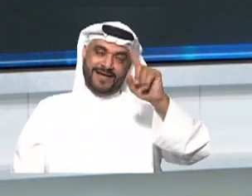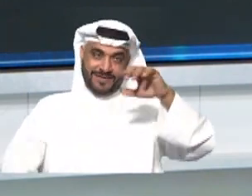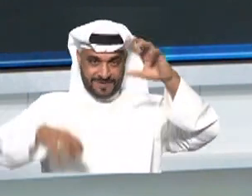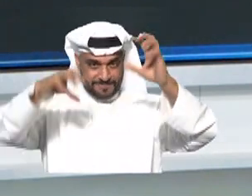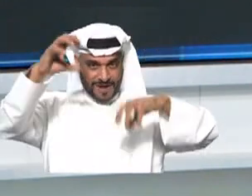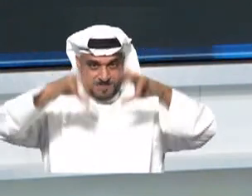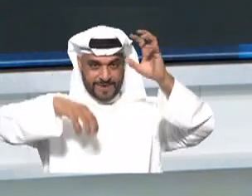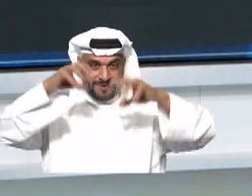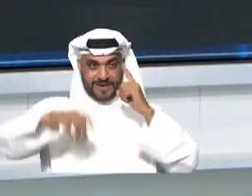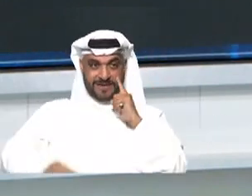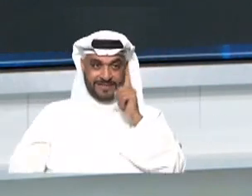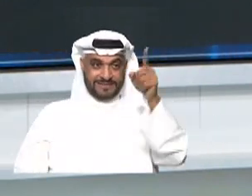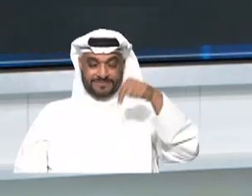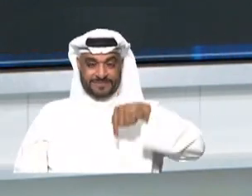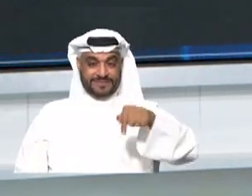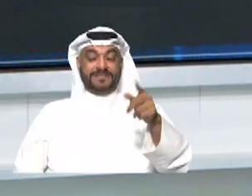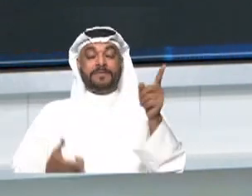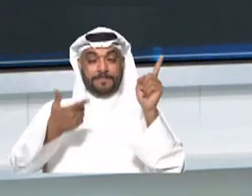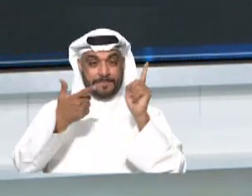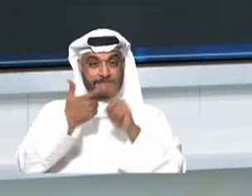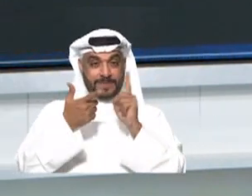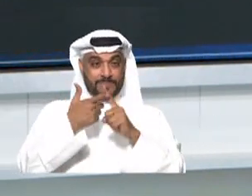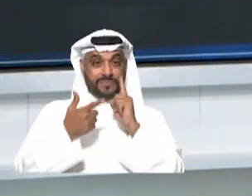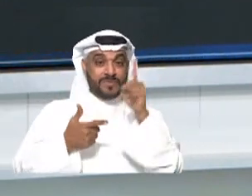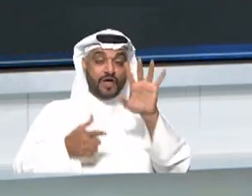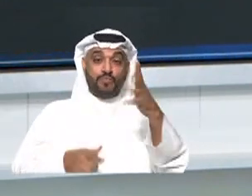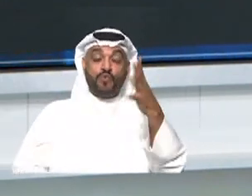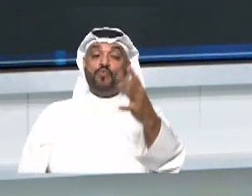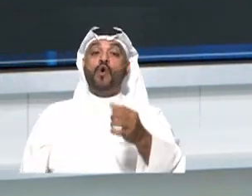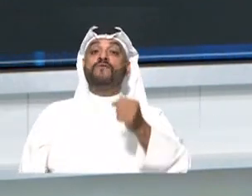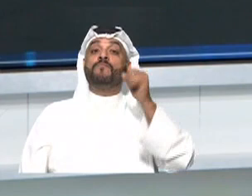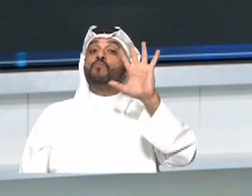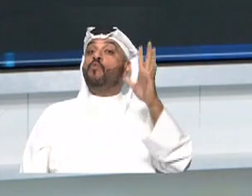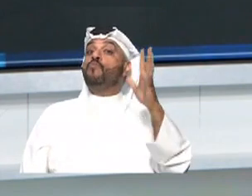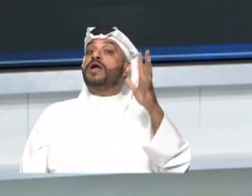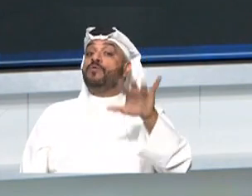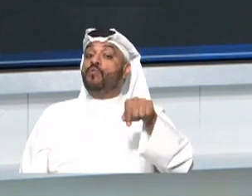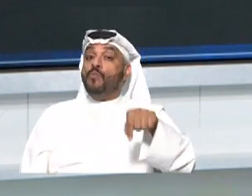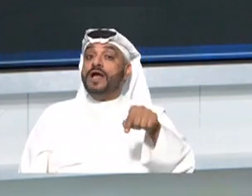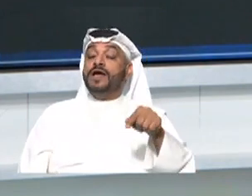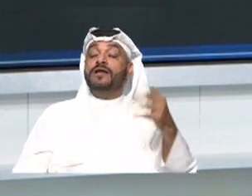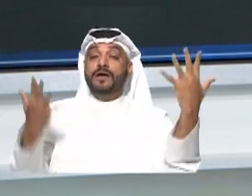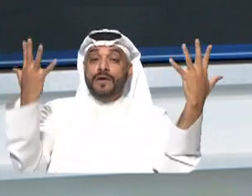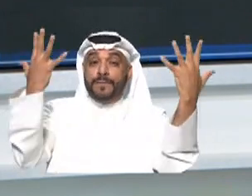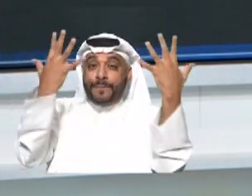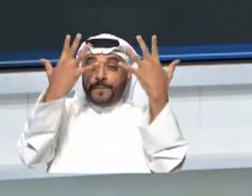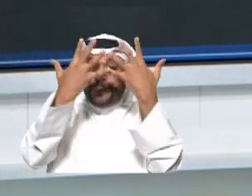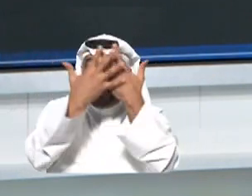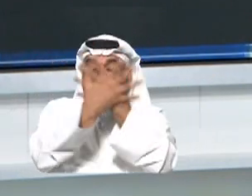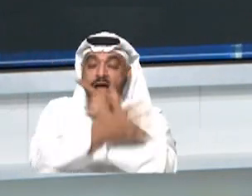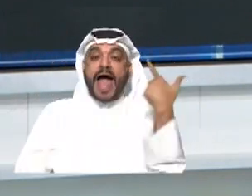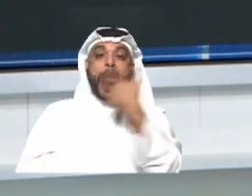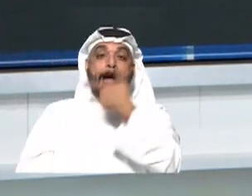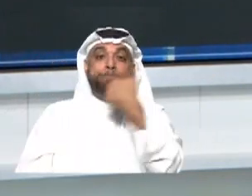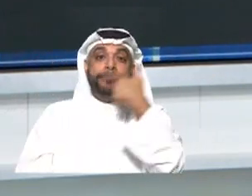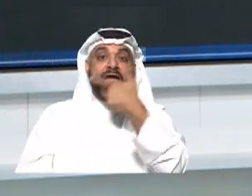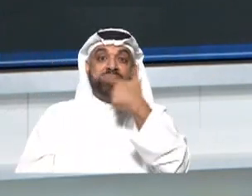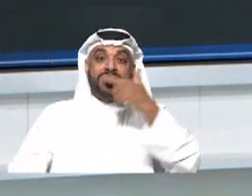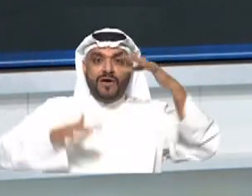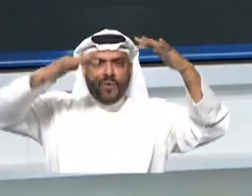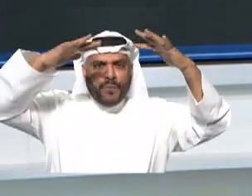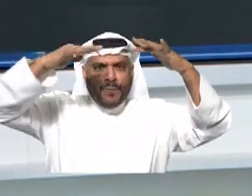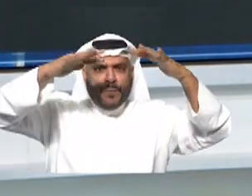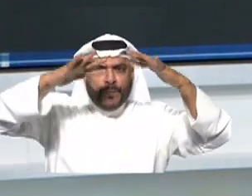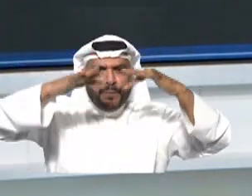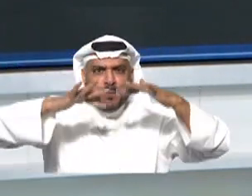50 كيلومتر في الساعة. وأيضا أعزائي المشاهدين فرص تشكل الضباب واردة وانخفاض في مدى الرؤية الأفقية لذا ننوه مرتادي